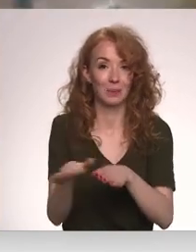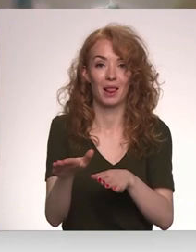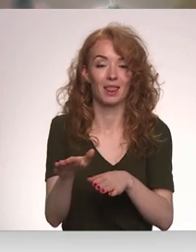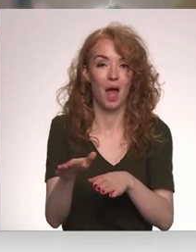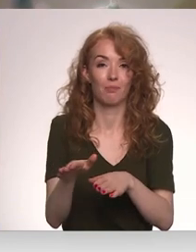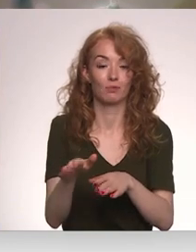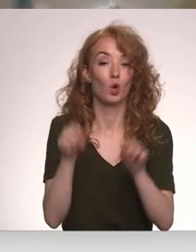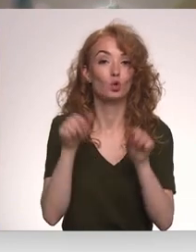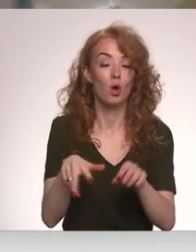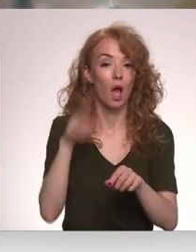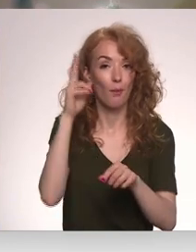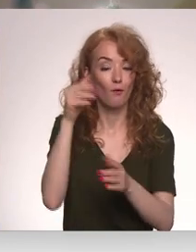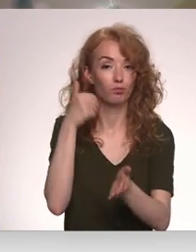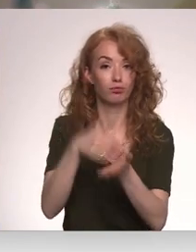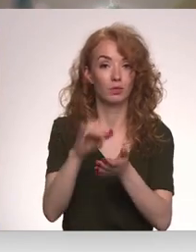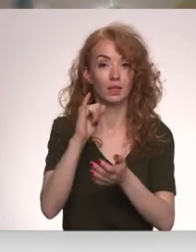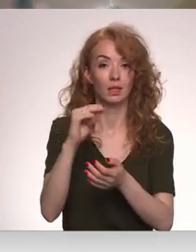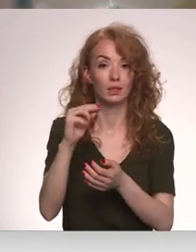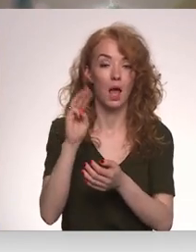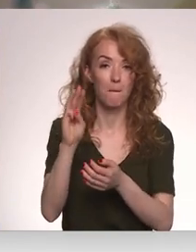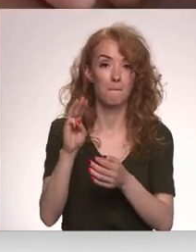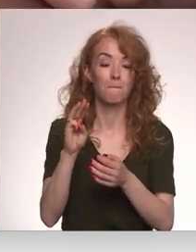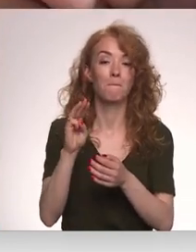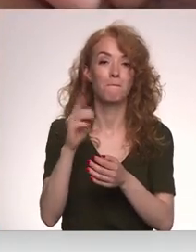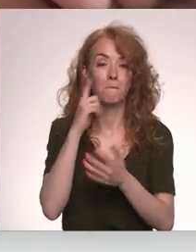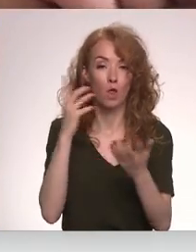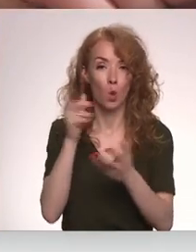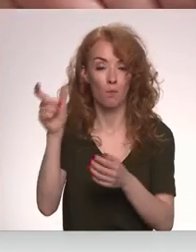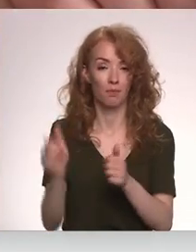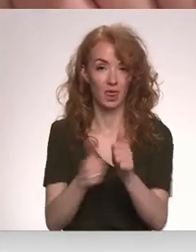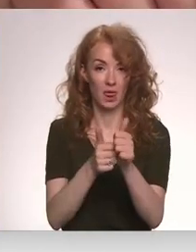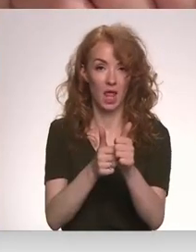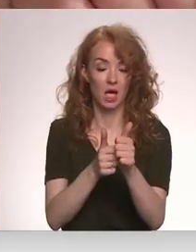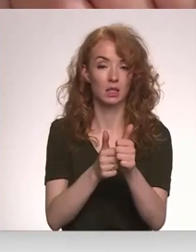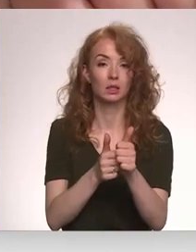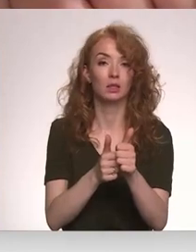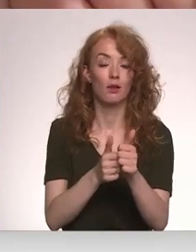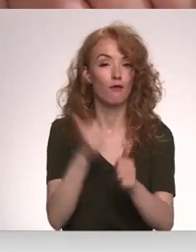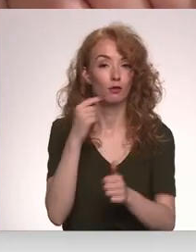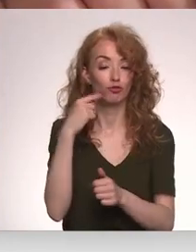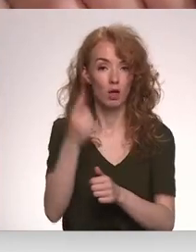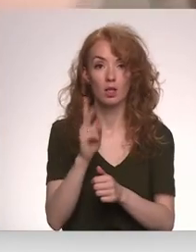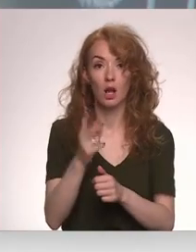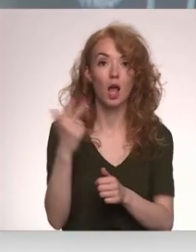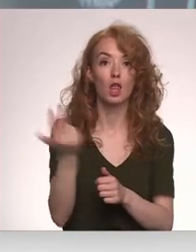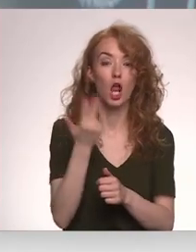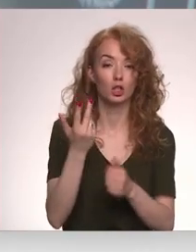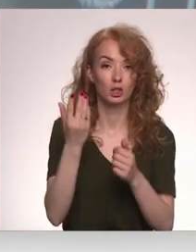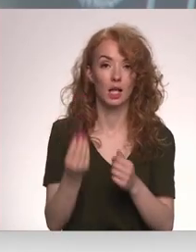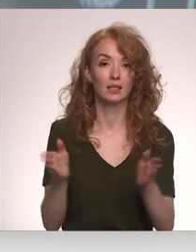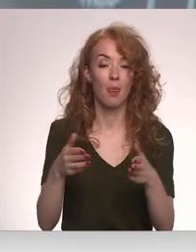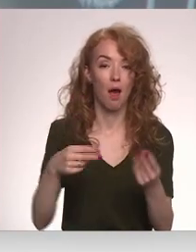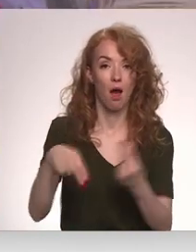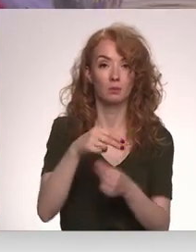izpildāms. Šos apgalvojumus noraida izglītības ministrs padomnieks juridiskajos jautājumos Jānis Ozols. Viņš norāda, ka trešdienas sanāksmes